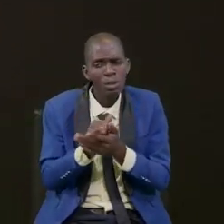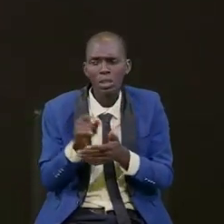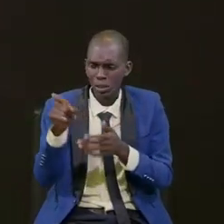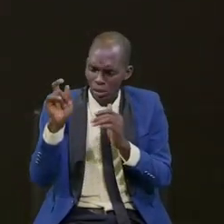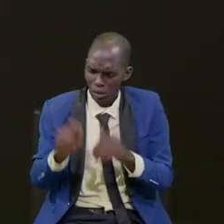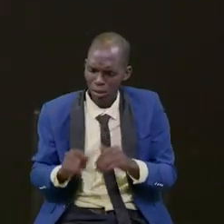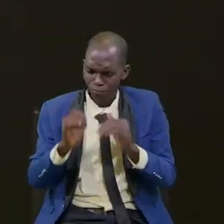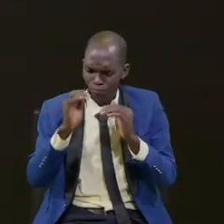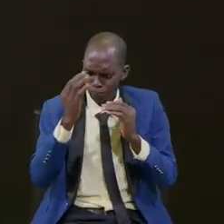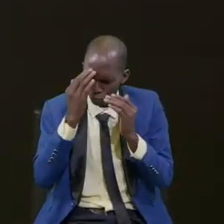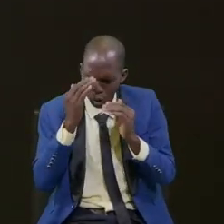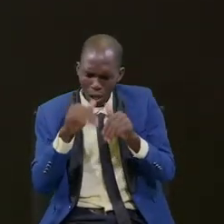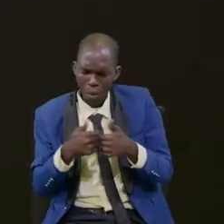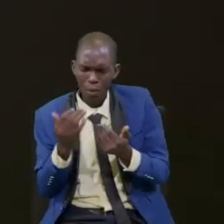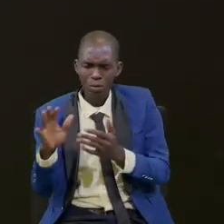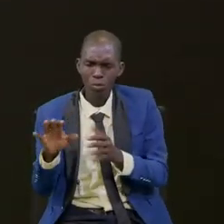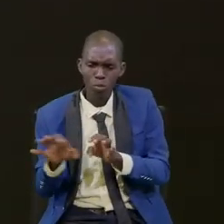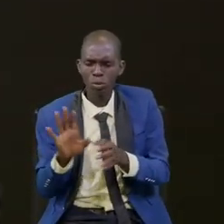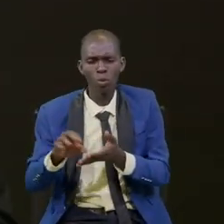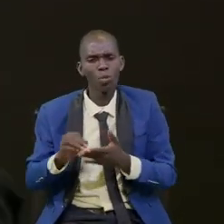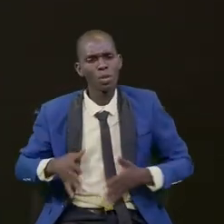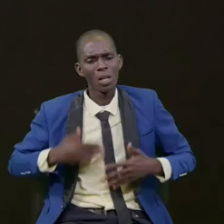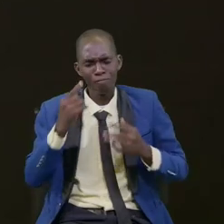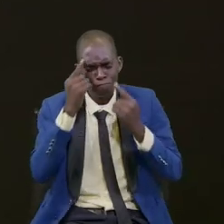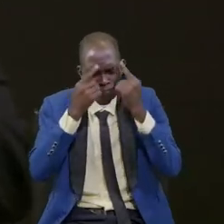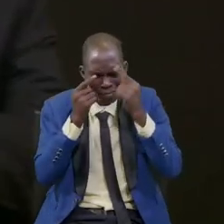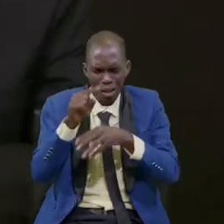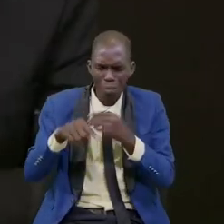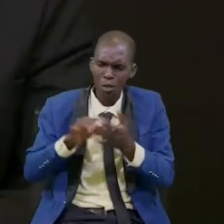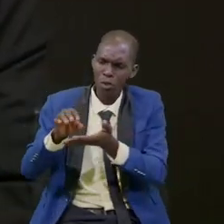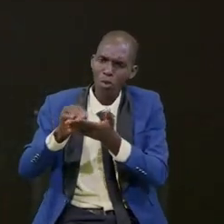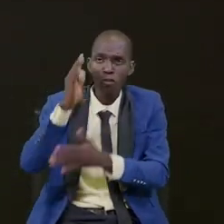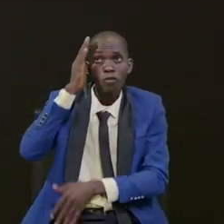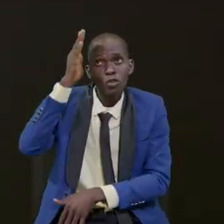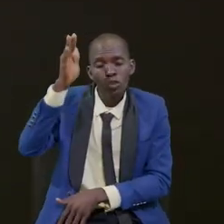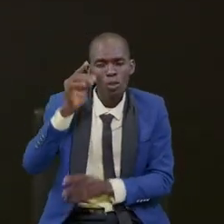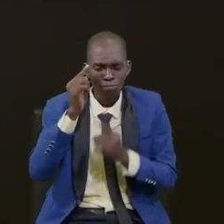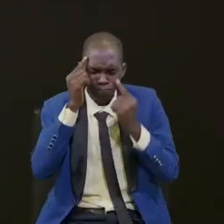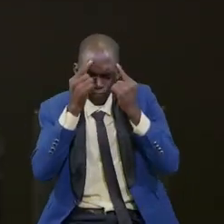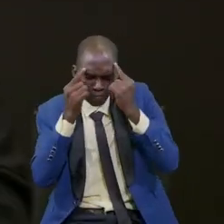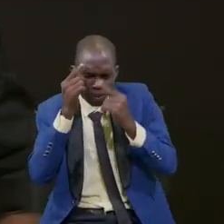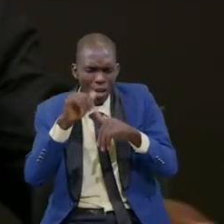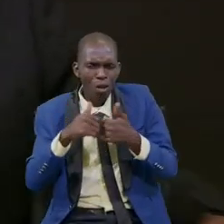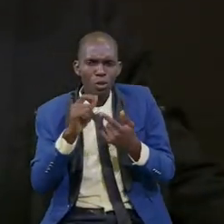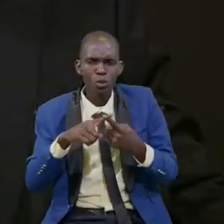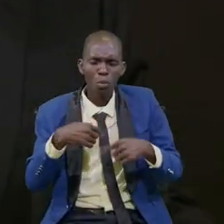propre vie, qu'ils pensent à leur futur, qu'ils pensent